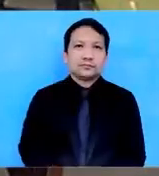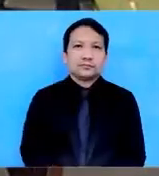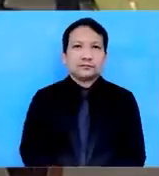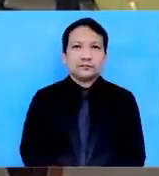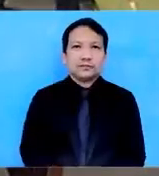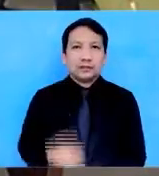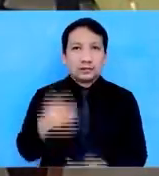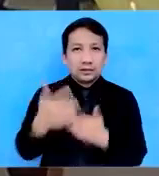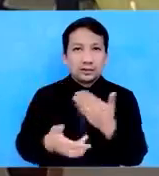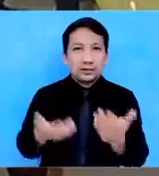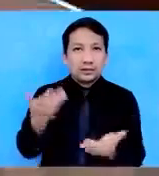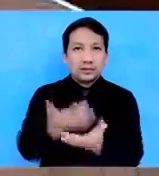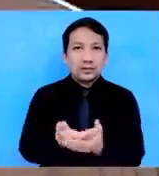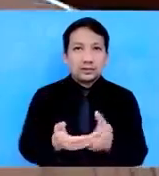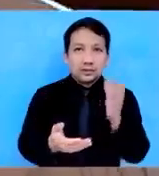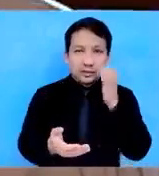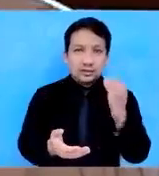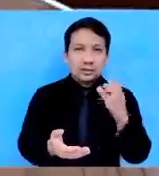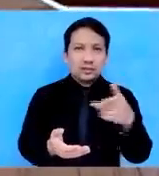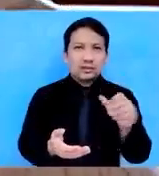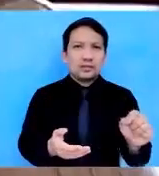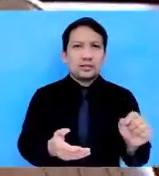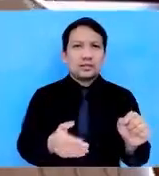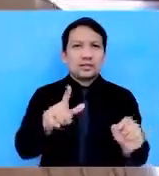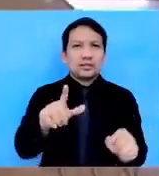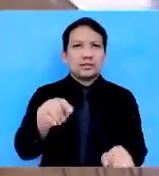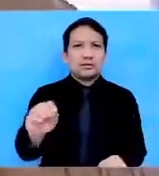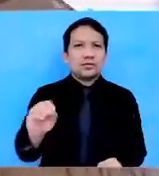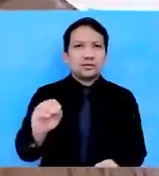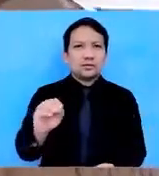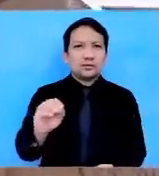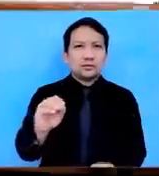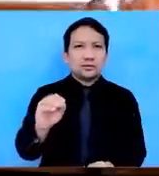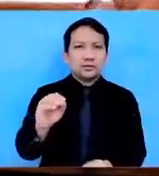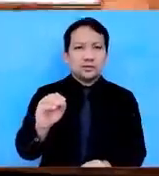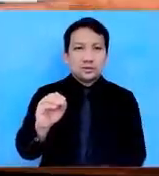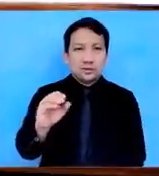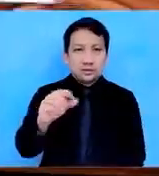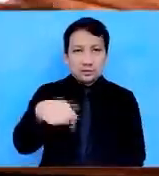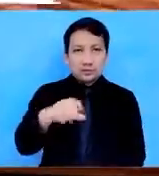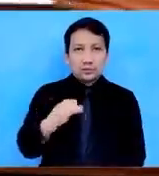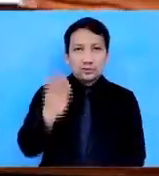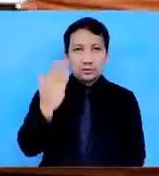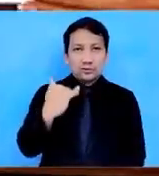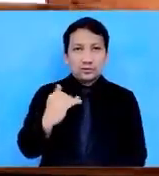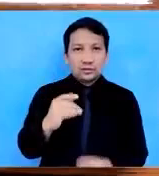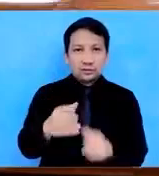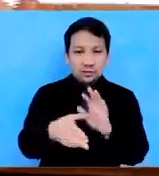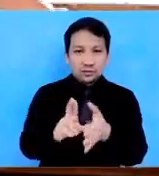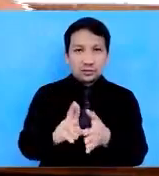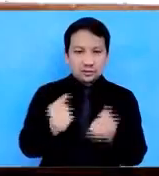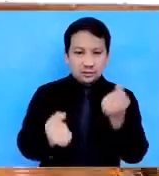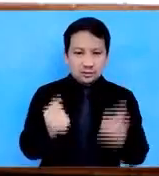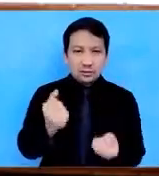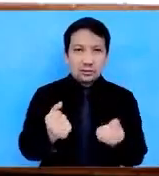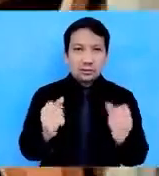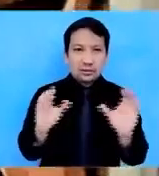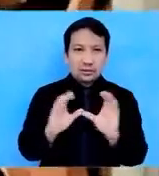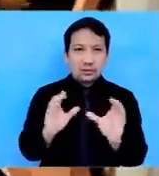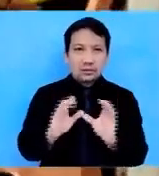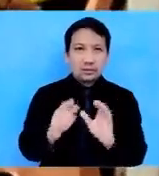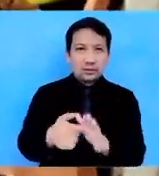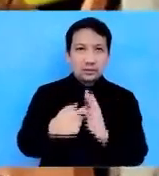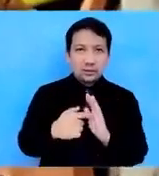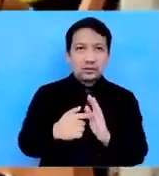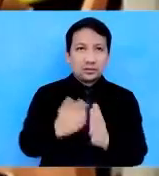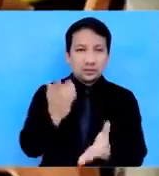Maaga nagpunta kanina si Cheryl sa main office ng LTO sa Quezon City. Kailangan niya magparenew ng driver's license at certificate na requirement sa pagpunta